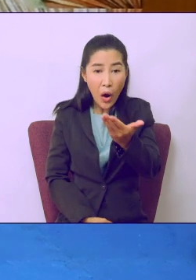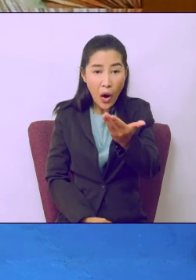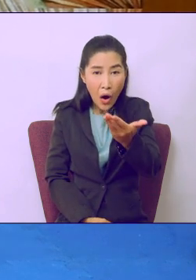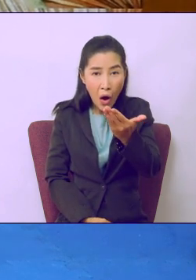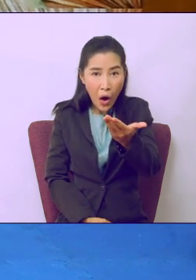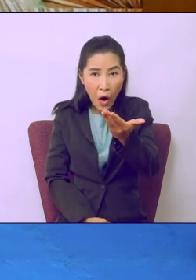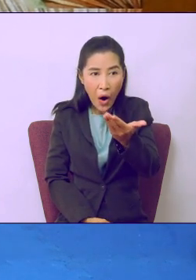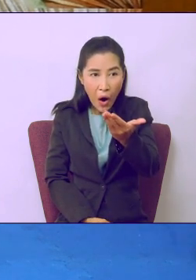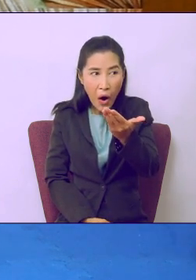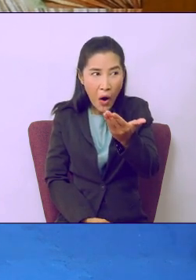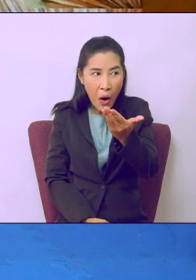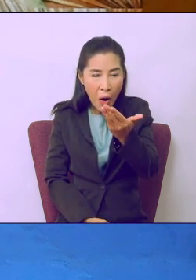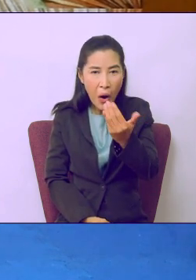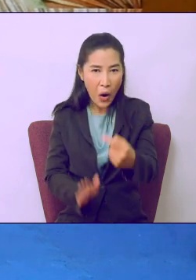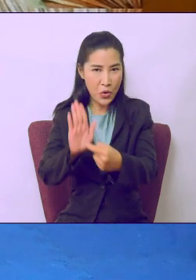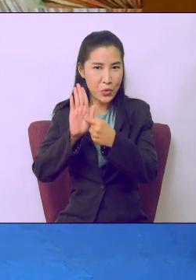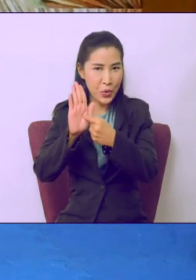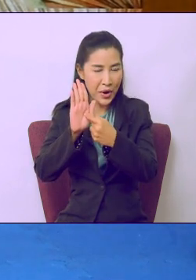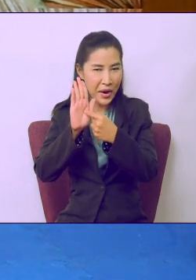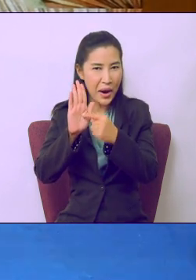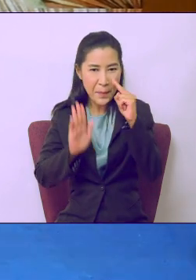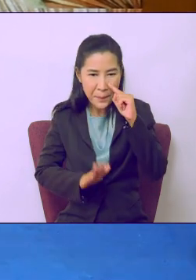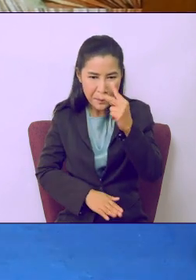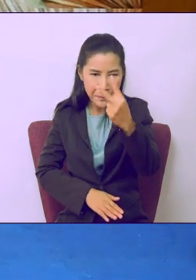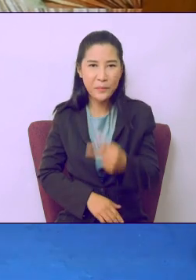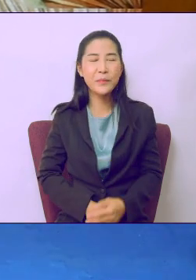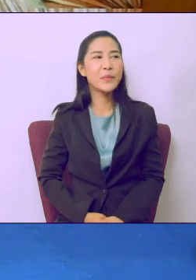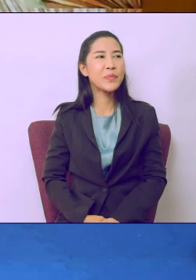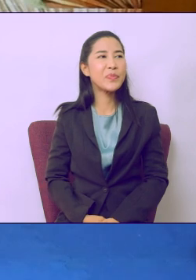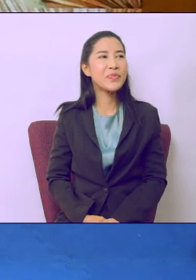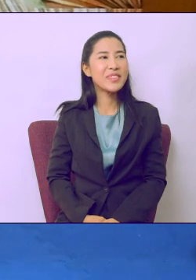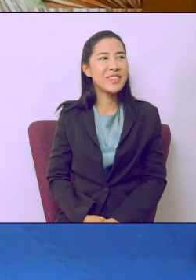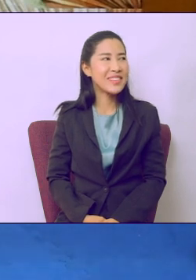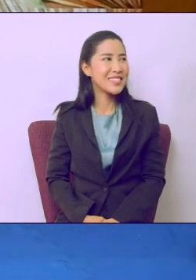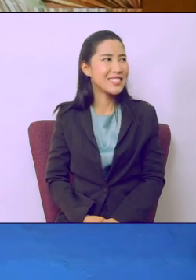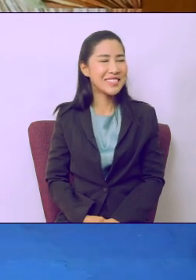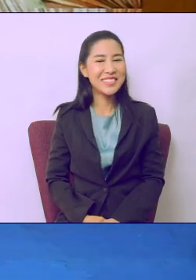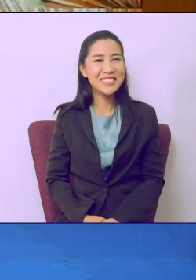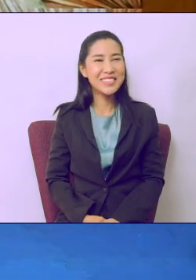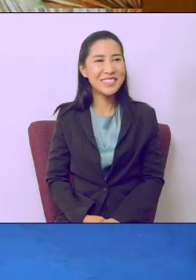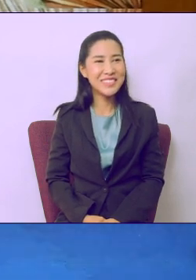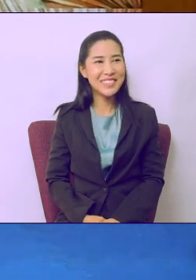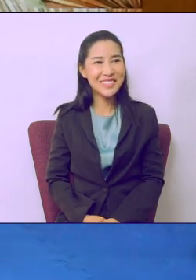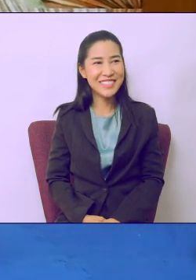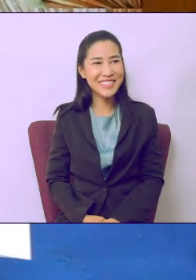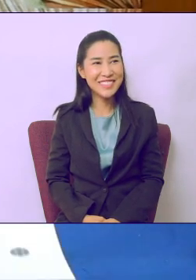มยอ่ามาๆๆๆๆๆๆเอากระเป๋าออกก่อน